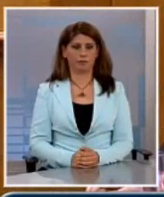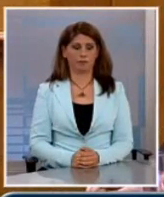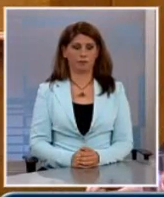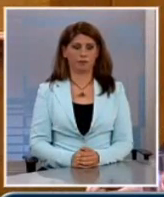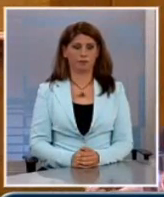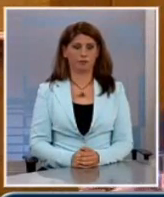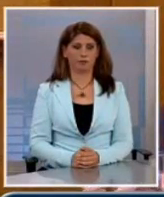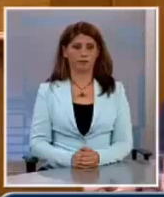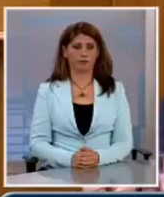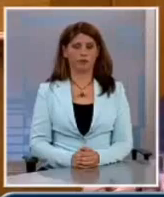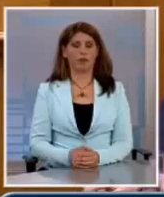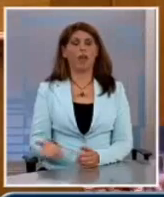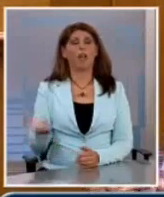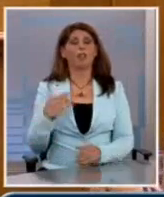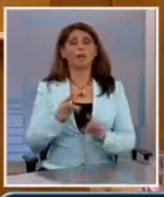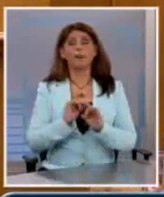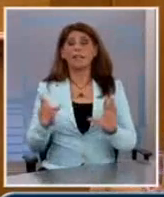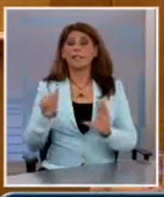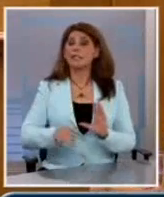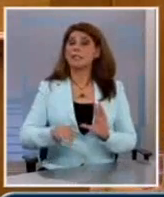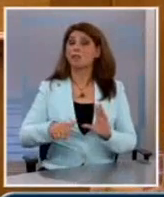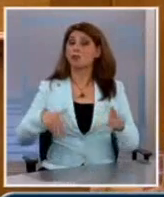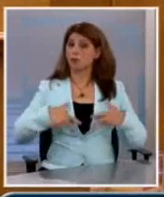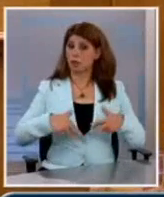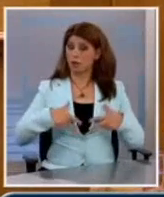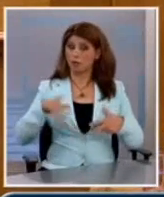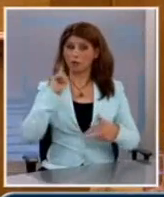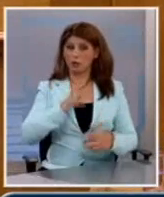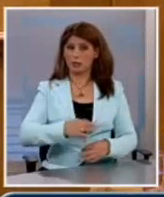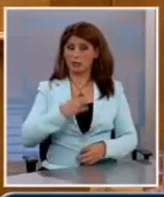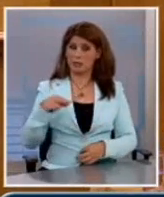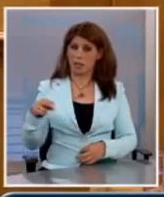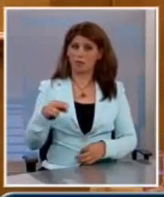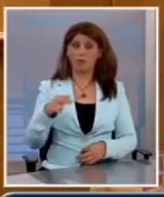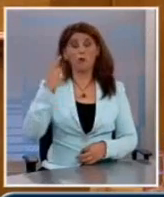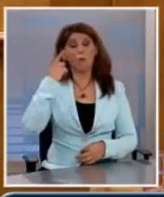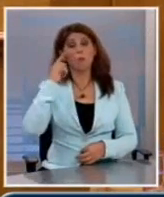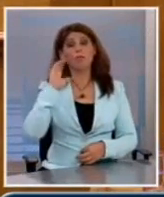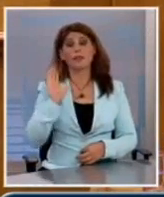Δεν υπάρχει ουδής σε αυτή τη χώρα, κύριοι συνάδελφοι, που να μην γνωρίζει